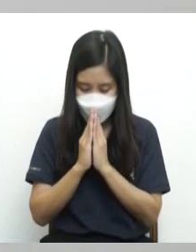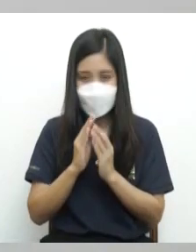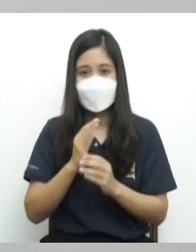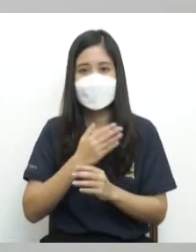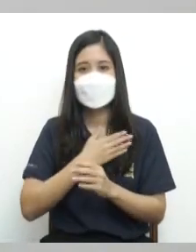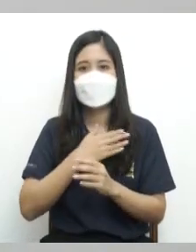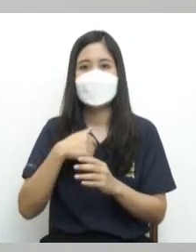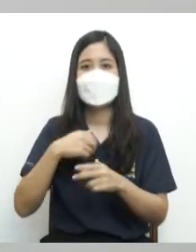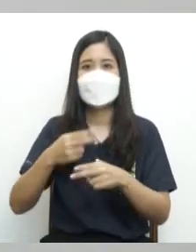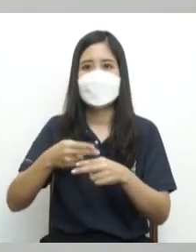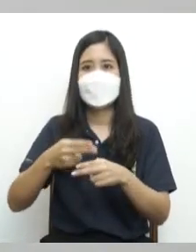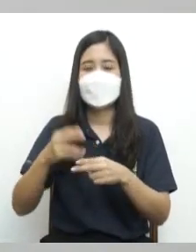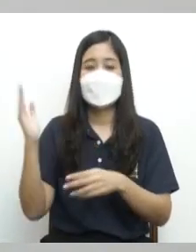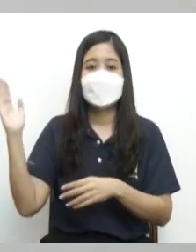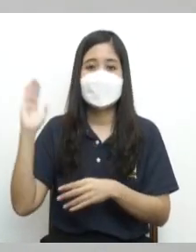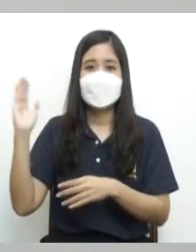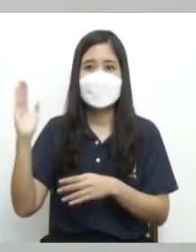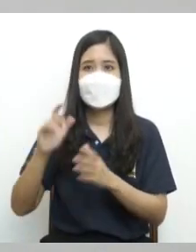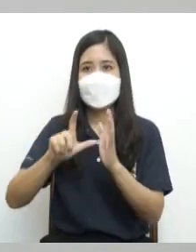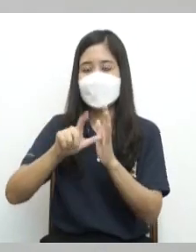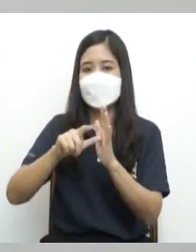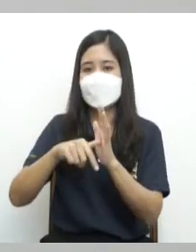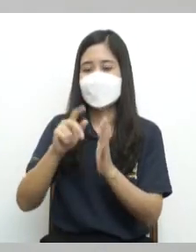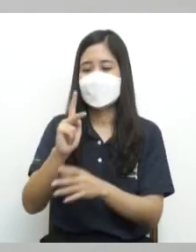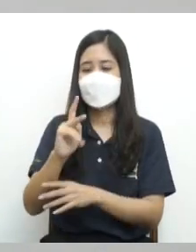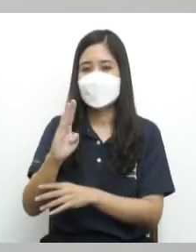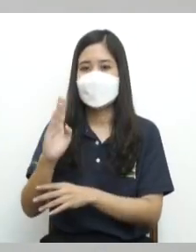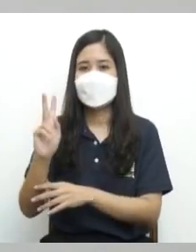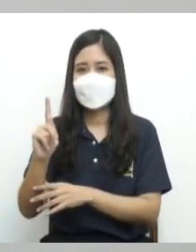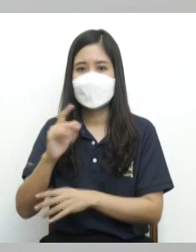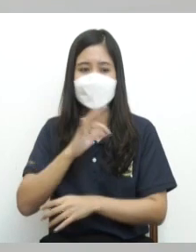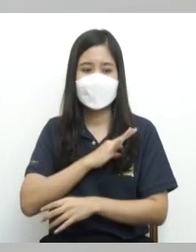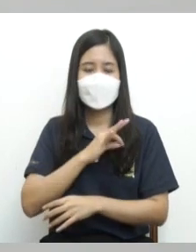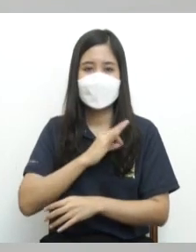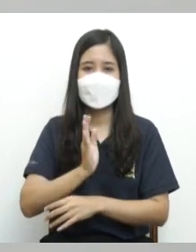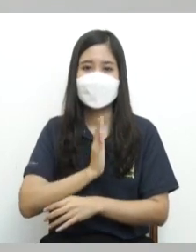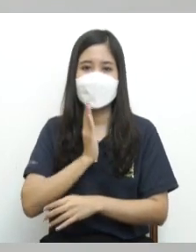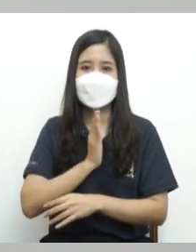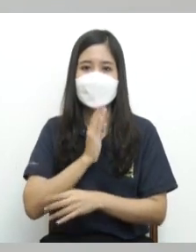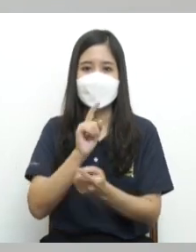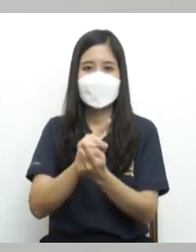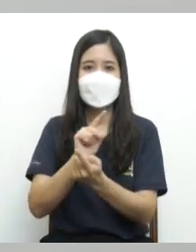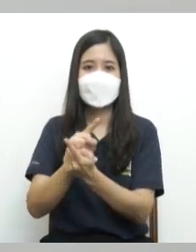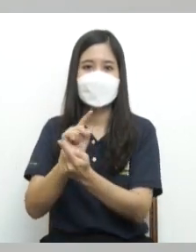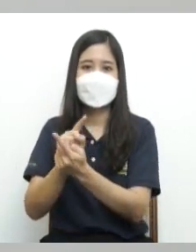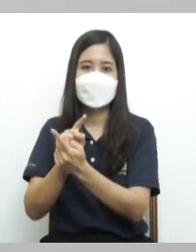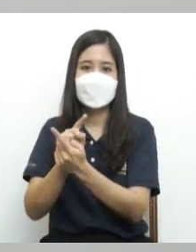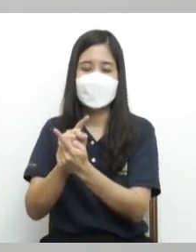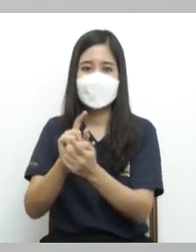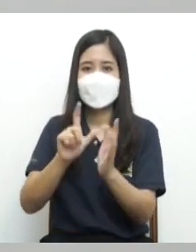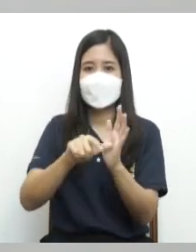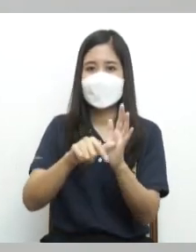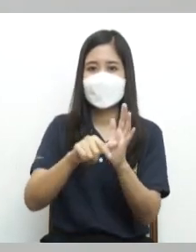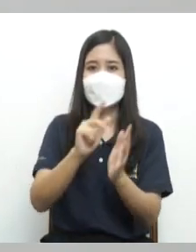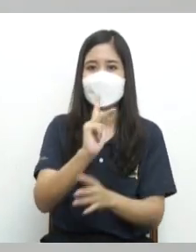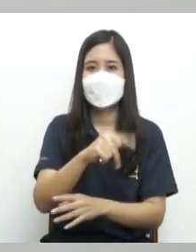รีกัญญายาทิพย์นะคะเลขาธิการกบข.นะคะวันนี้ก็รู้สึกว่าเป็นเกียรติอย่างยิ่งนะคะที่ได้มีโอกาสมาเจอท่านเลขาธิการสพ